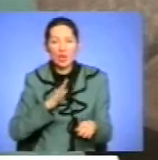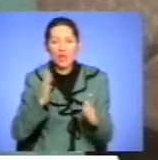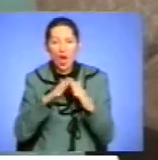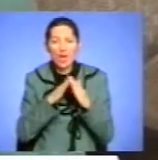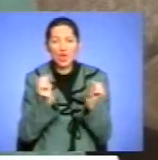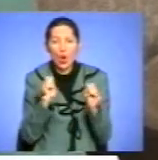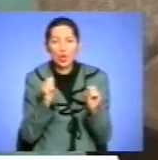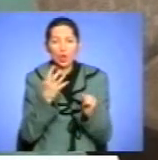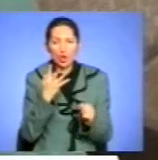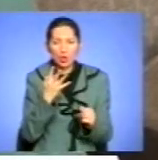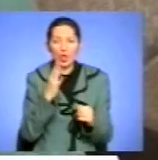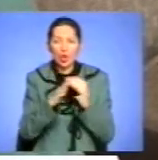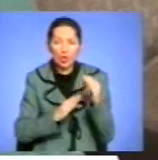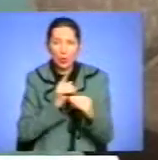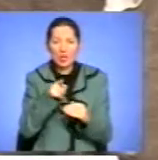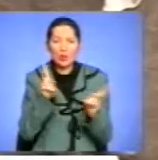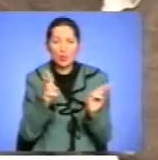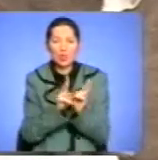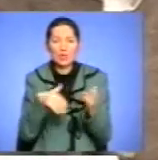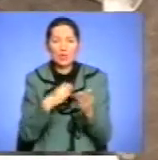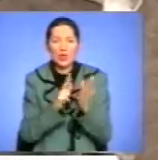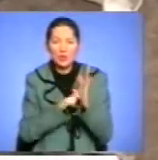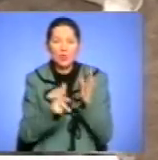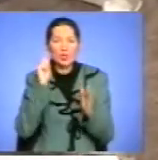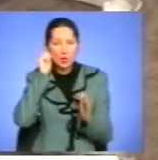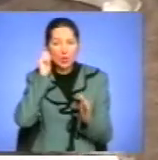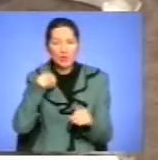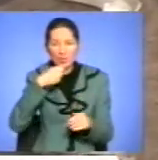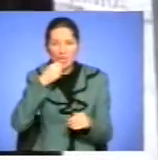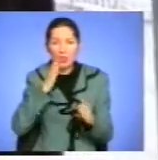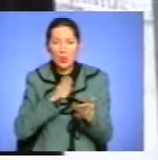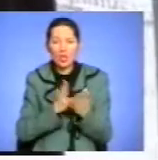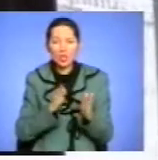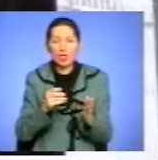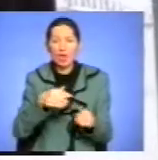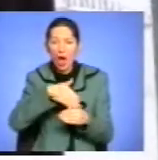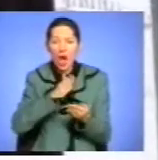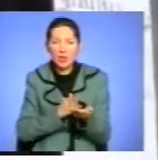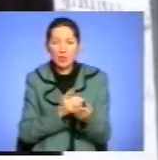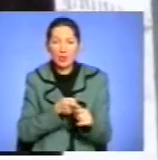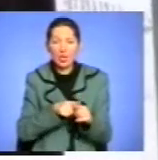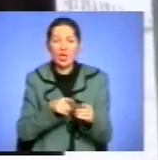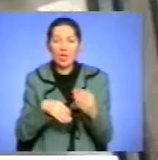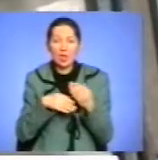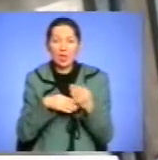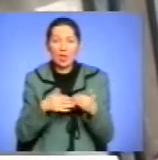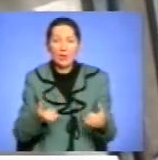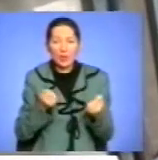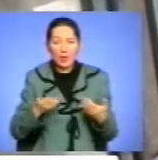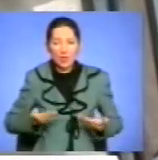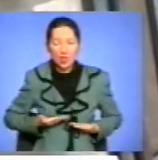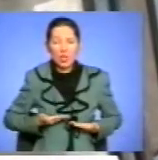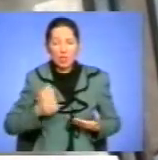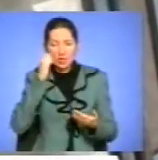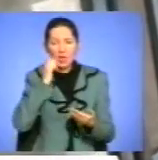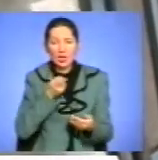Там і зустріла своє 80-річчя. З їжі із собою мала лише буханець хліба, який і підтримував життя старенької. Як потрапила до